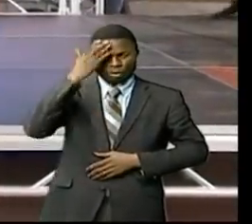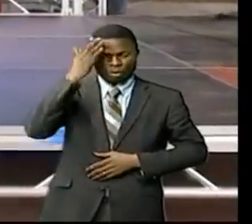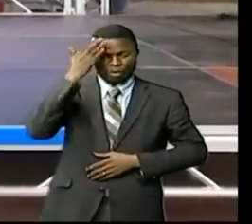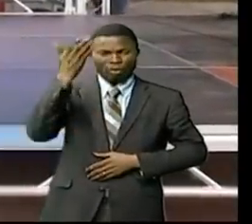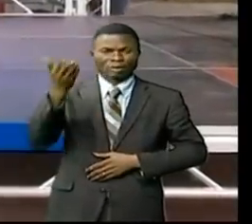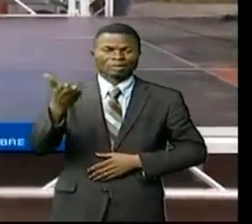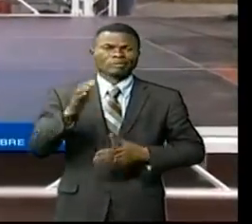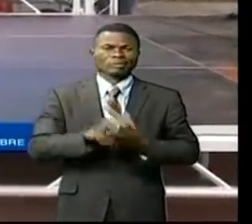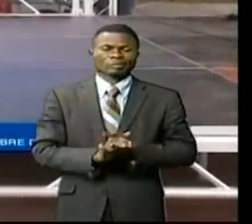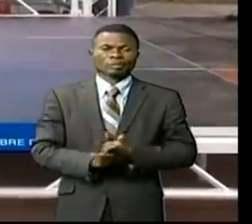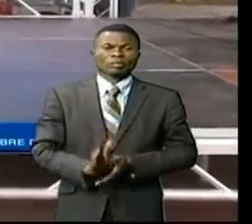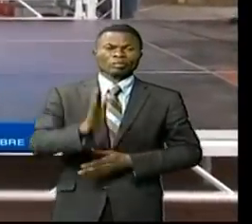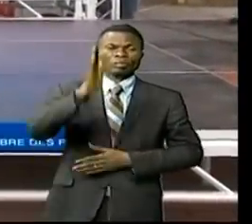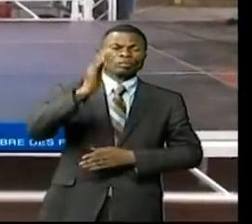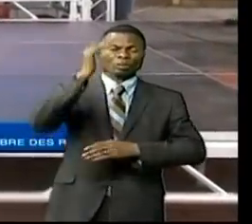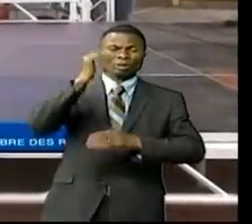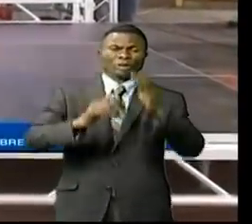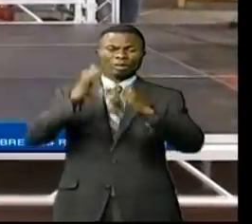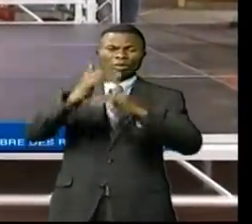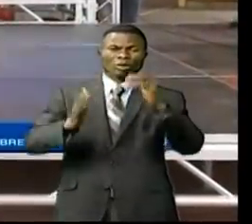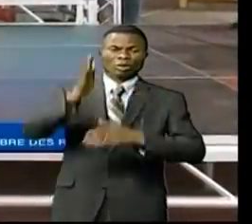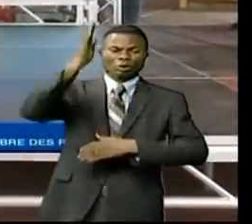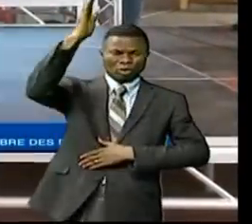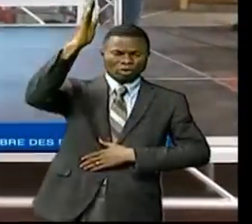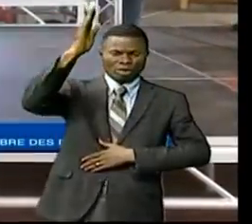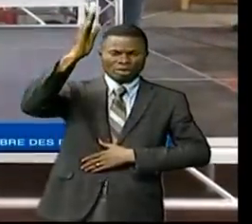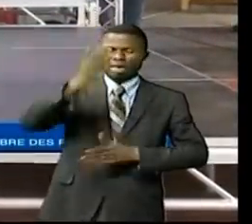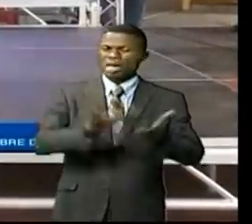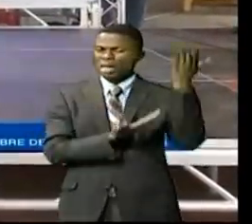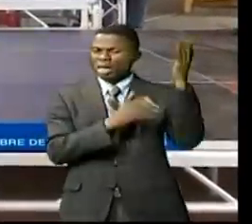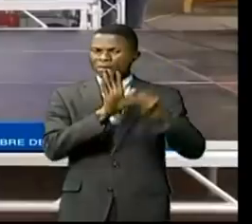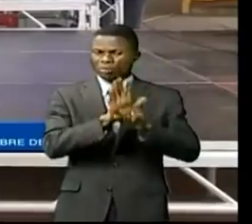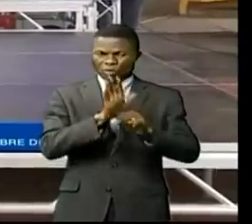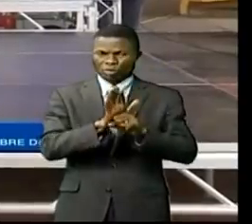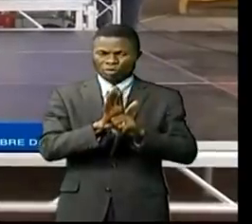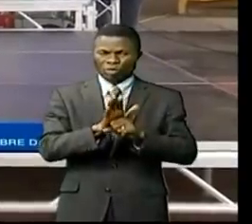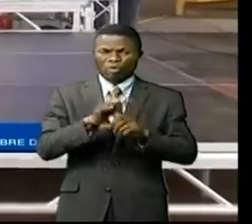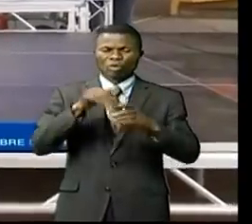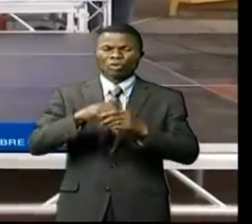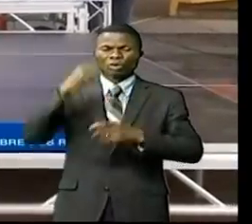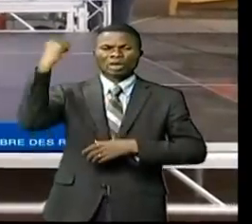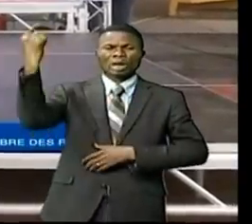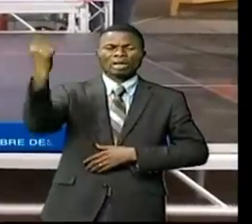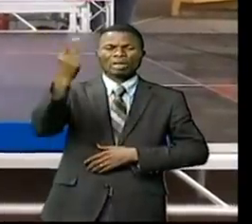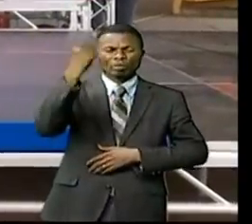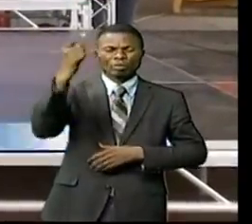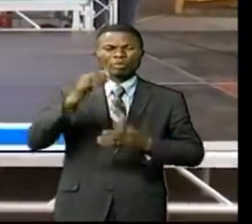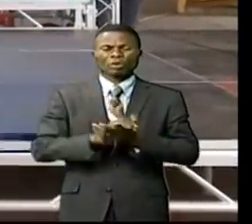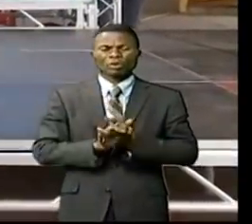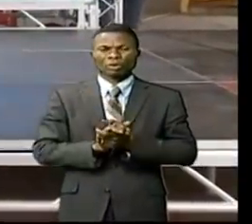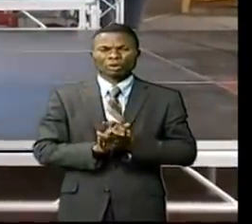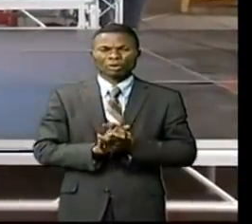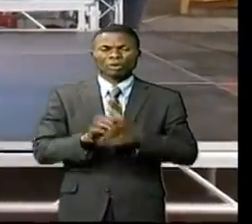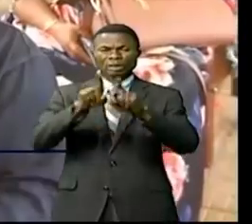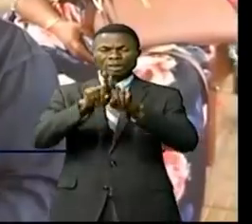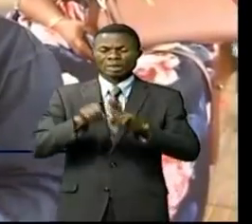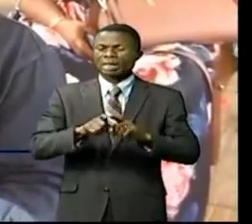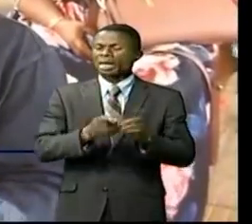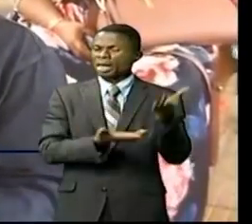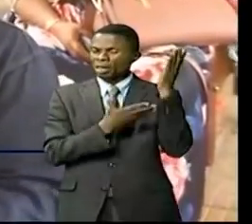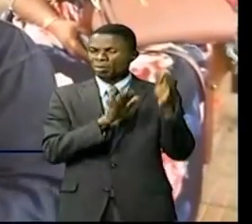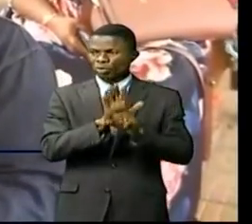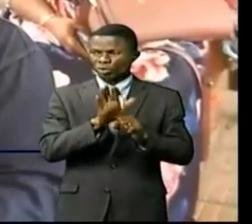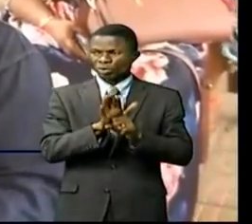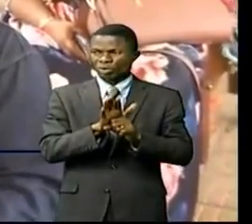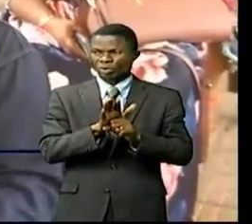ce monument est remarquable dans sa conception. Il a toute une symbolique, c'est du vrai